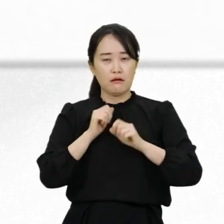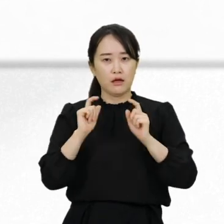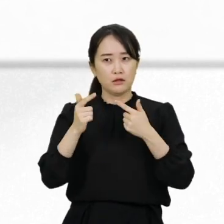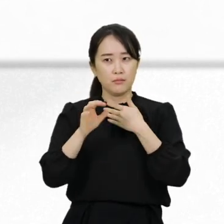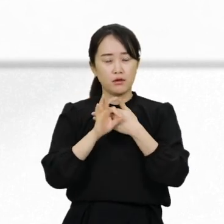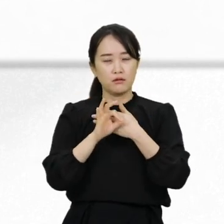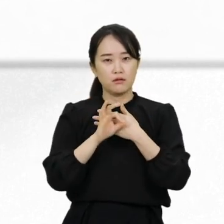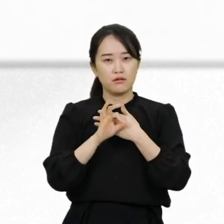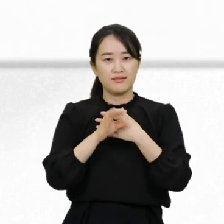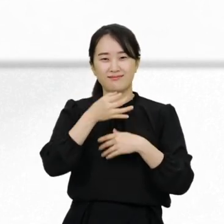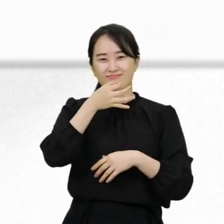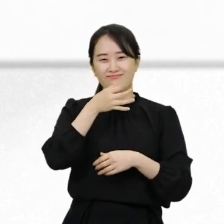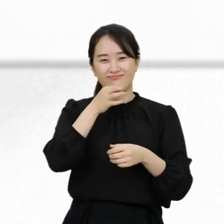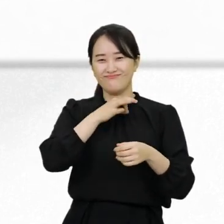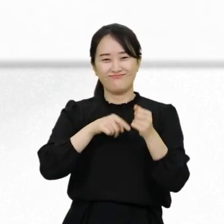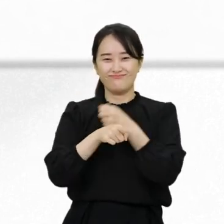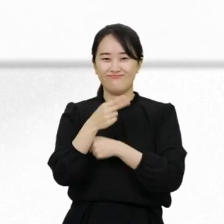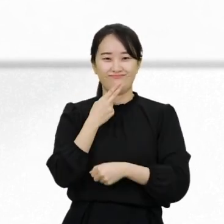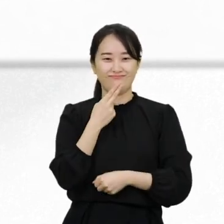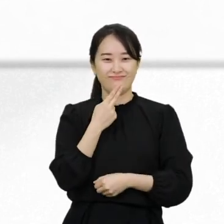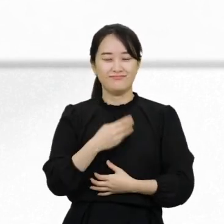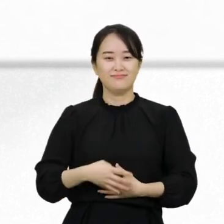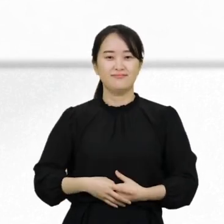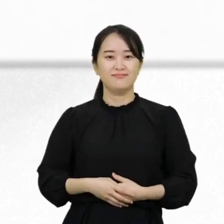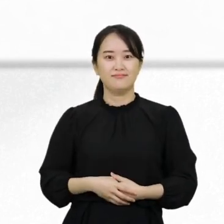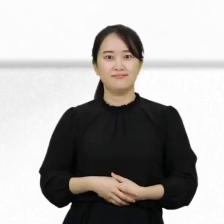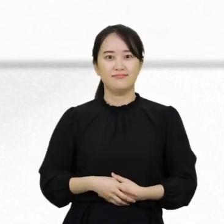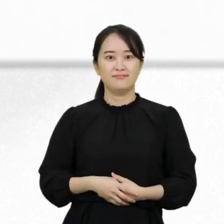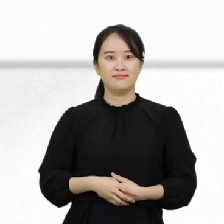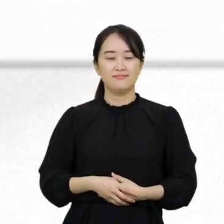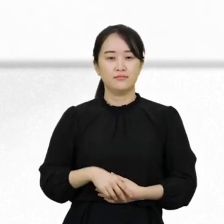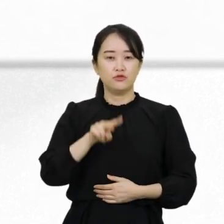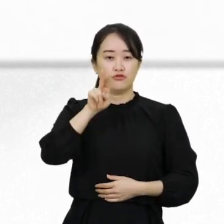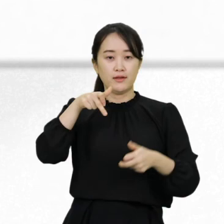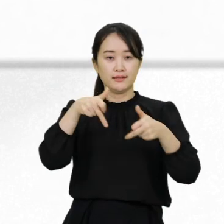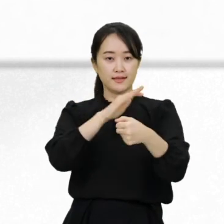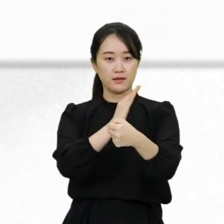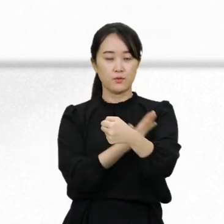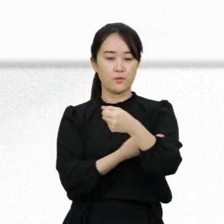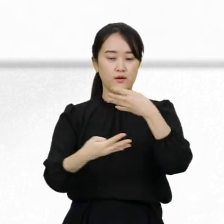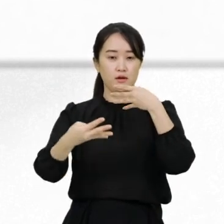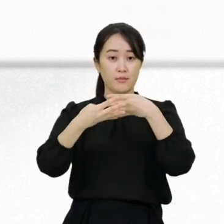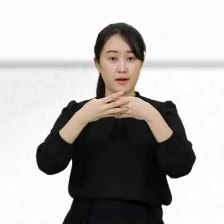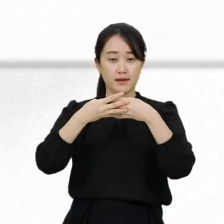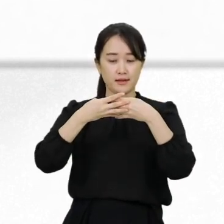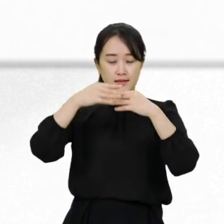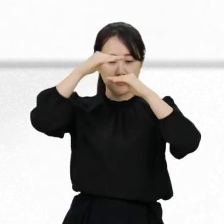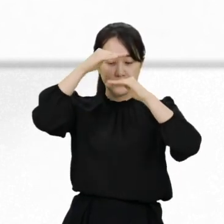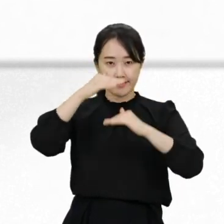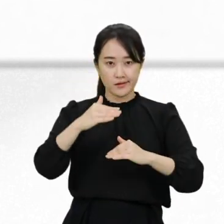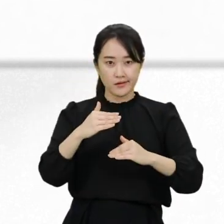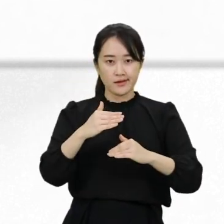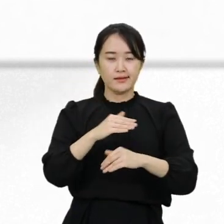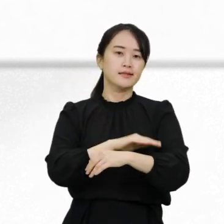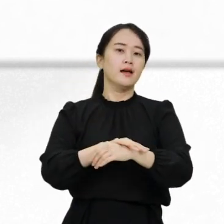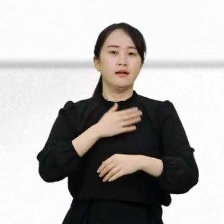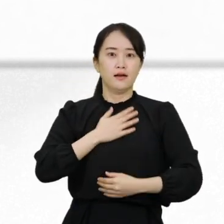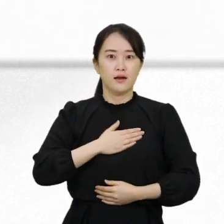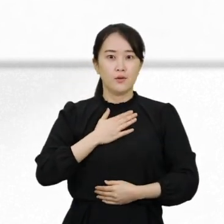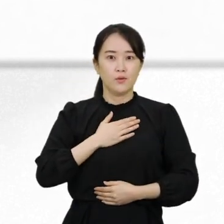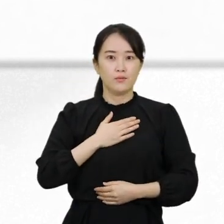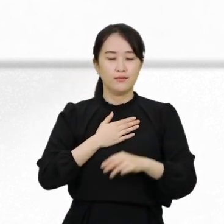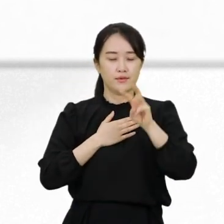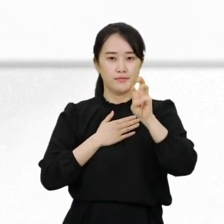제31조, 통계와 자료 수집. 당사국은 이 협약에 영향을 미치는 정책을 수립하고 이행하도록